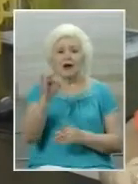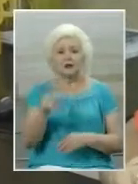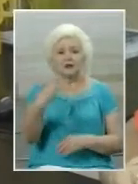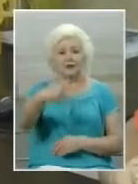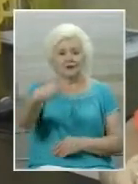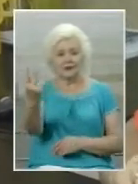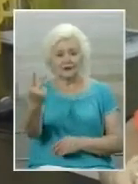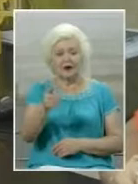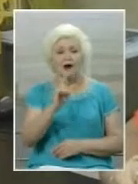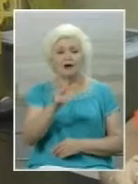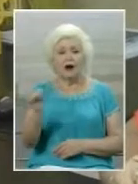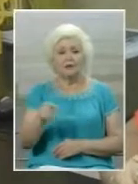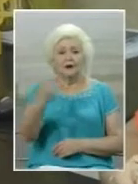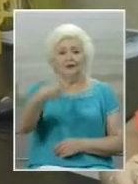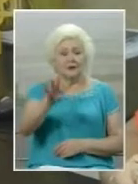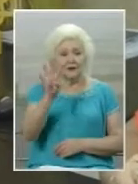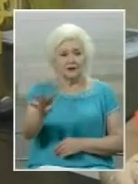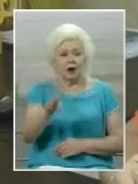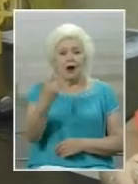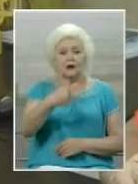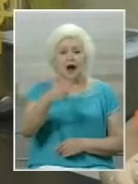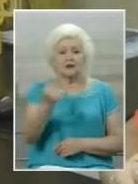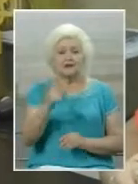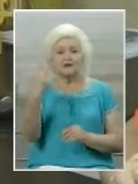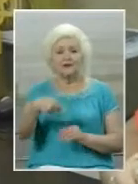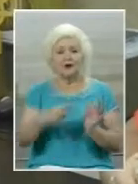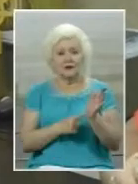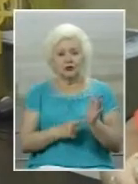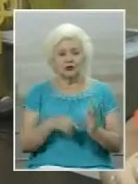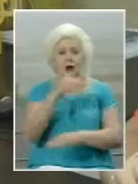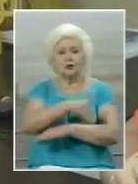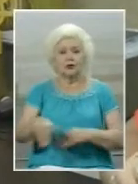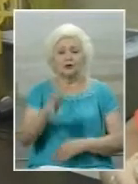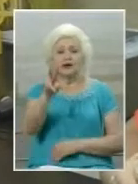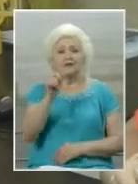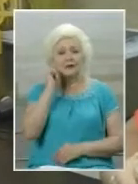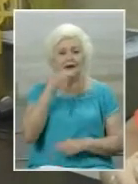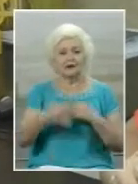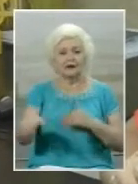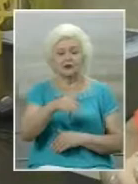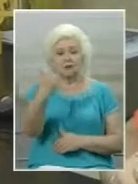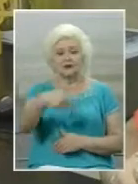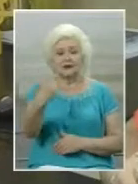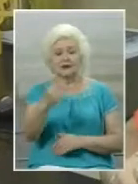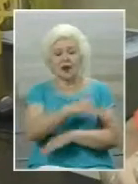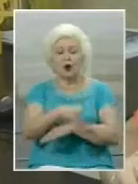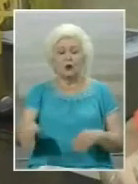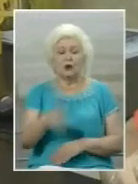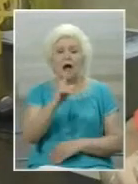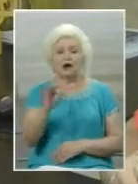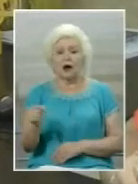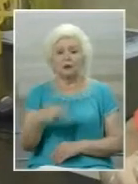22, Карбишева 24, Карбишева 26, проспект 200 літ Херсона 31 і вулиця